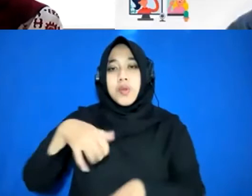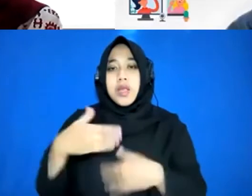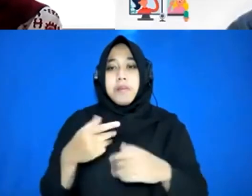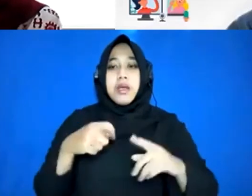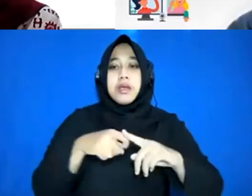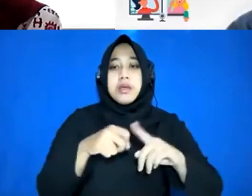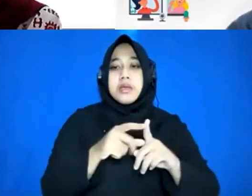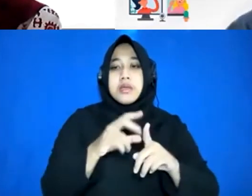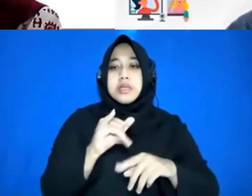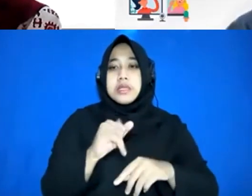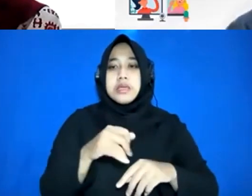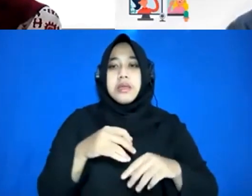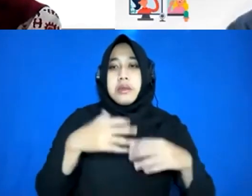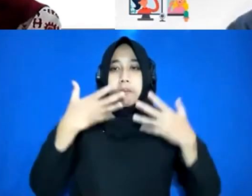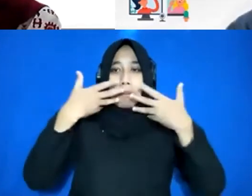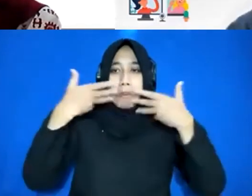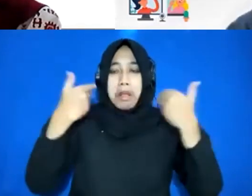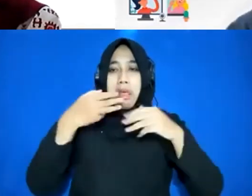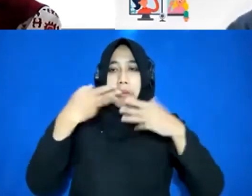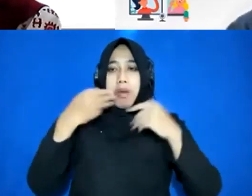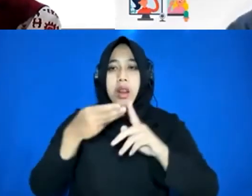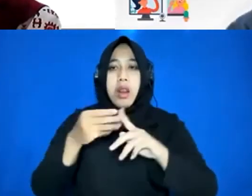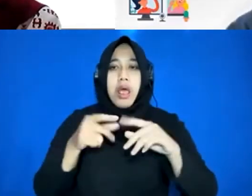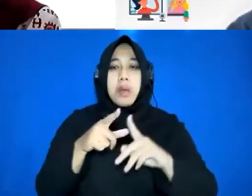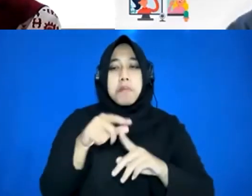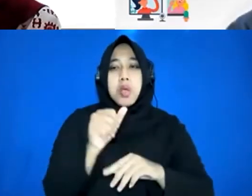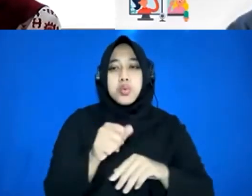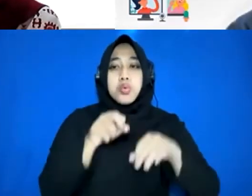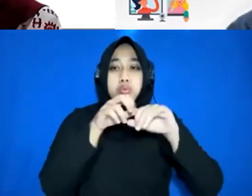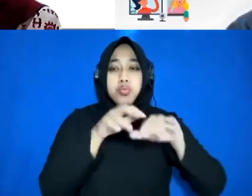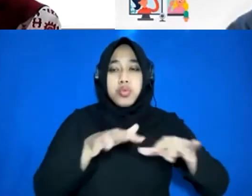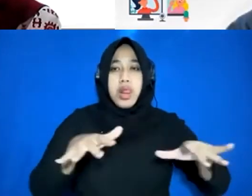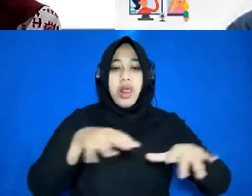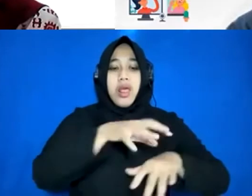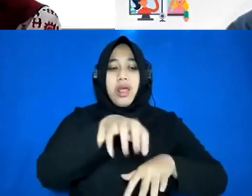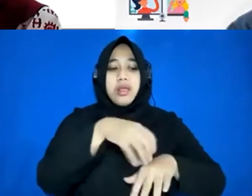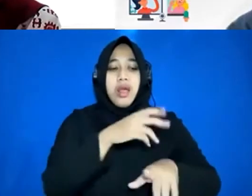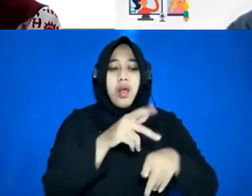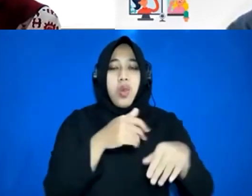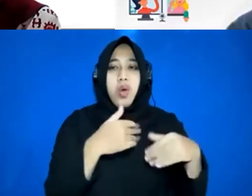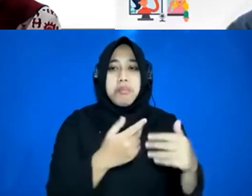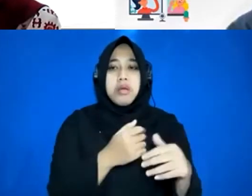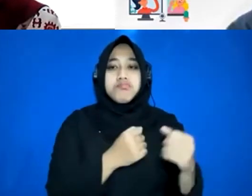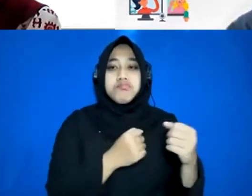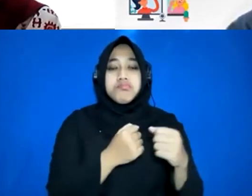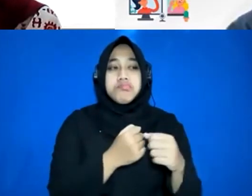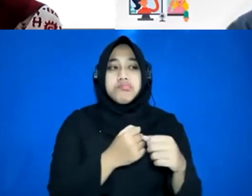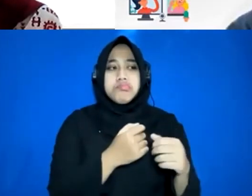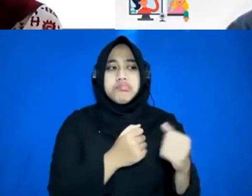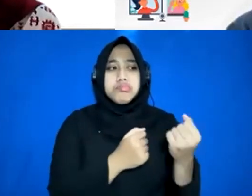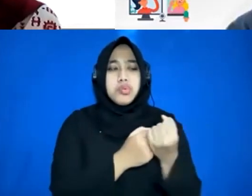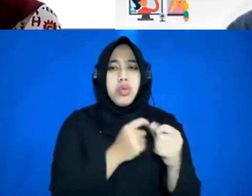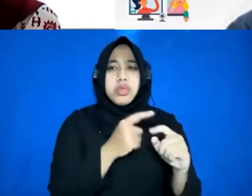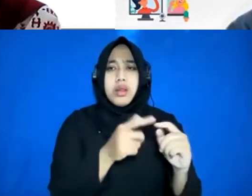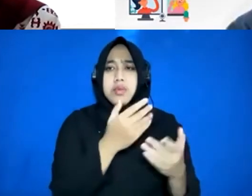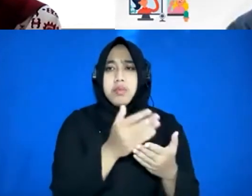Kediri dan sekitarnya. Sehingga jangkauan wilayah itu mempermudah. Karena apa? Kalau saya harus mensupervisi sekian itu tanpa